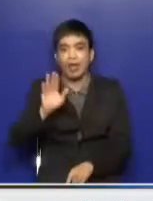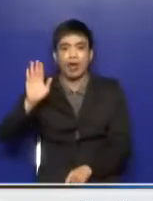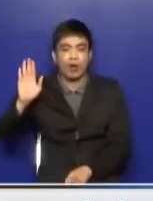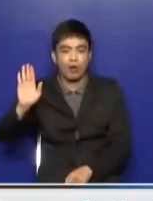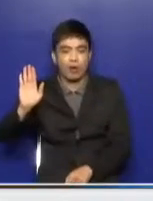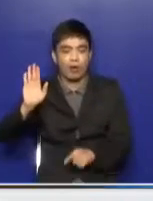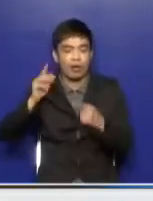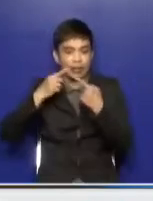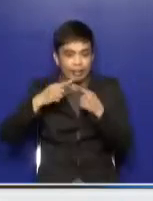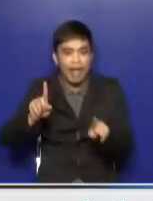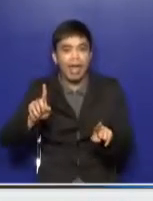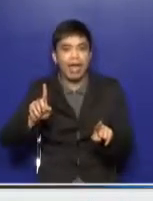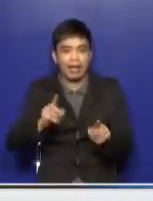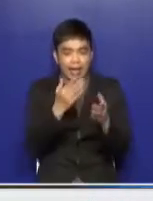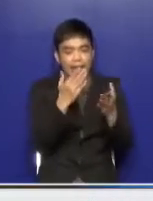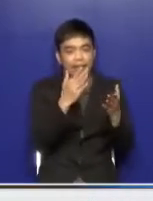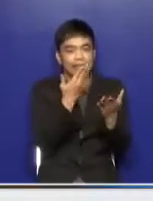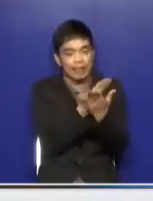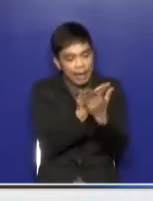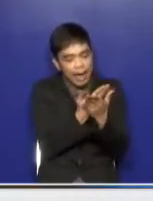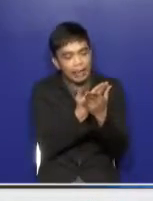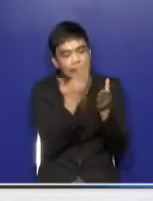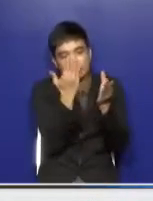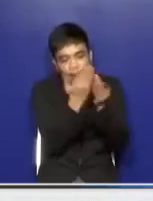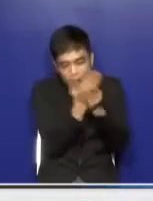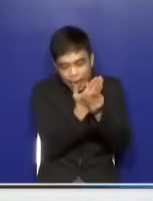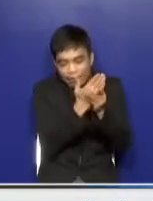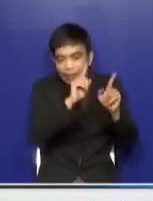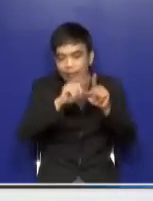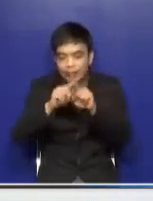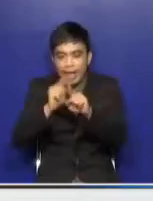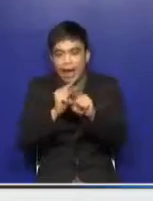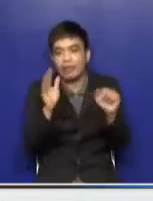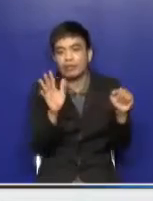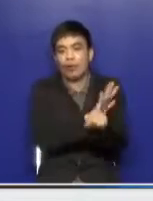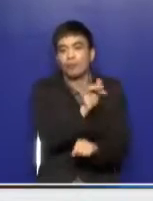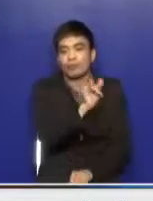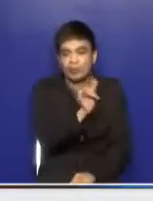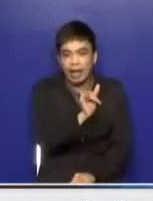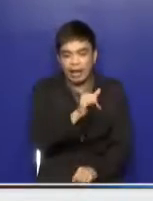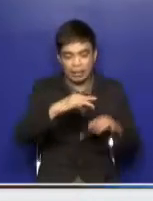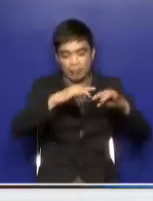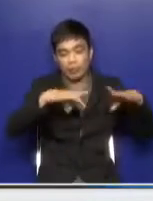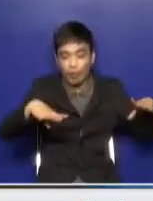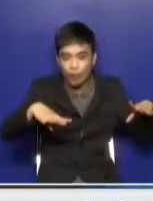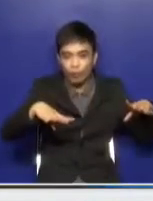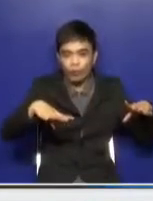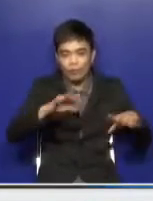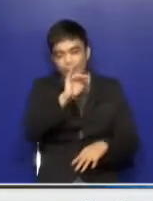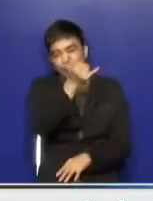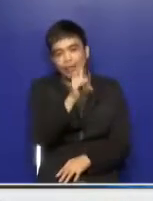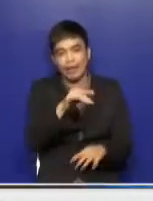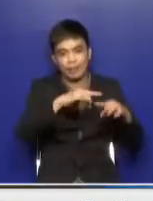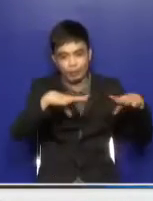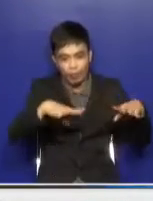างครั้งเนี่ยอาจจะเอกสารไม่ครบข้อมูลและบางสิ่งบางอย่างอาจจะไม่ถูกต้องนะที่ท